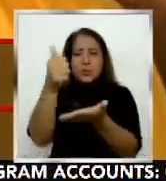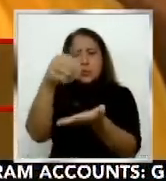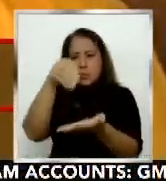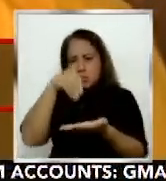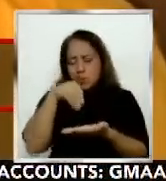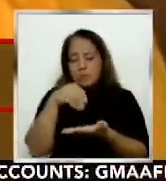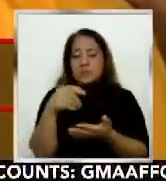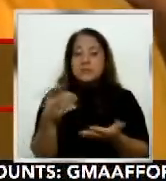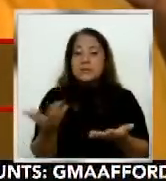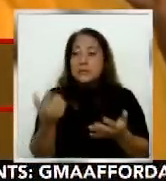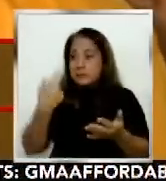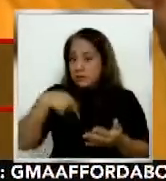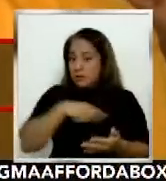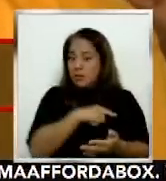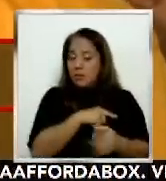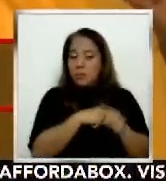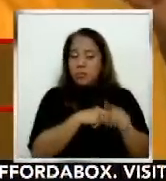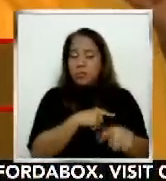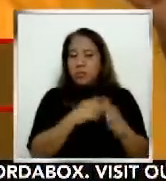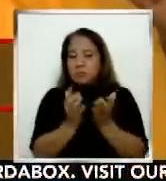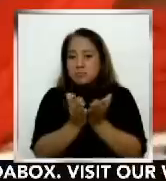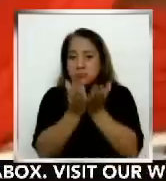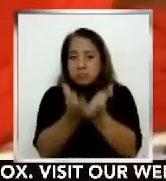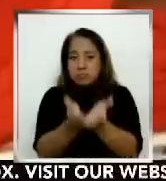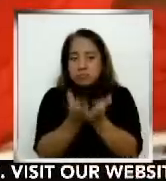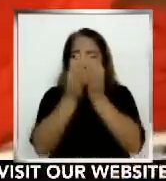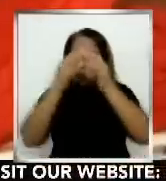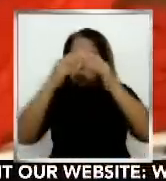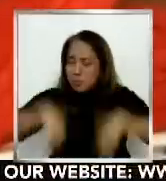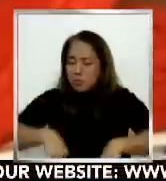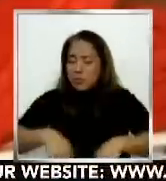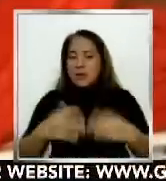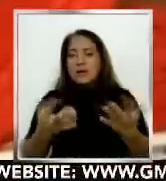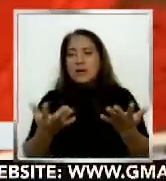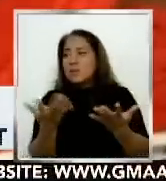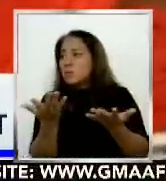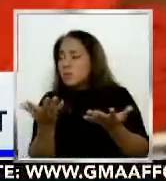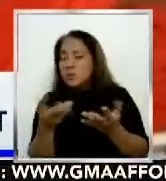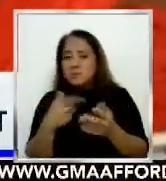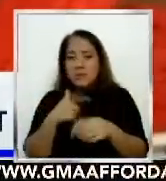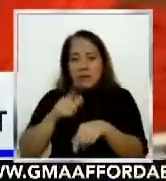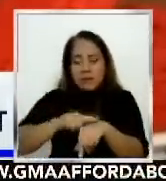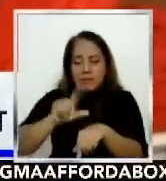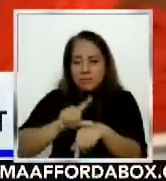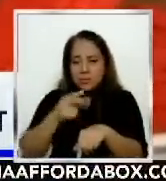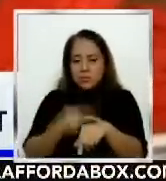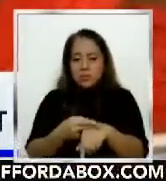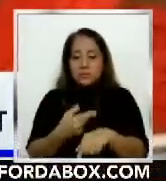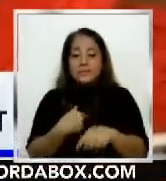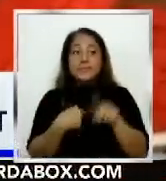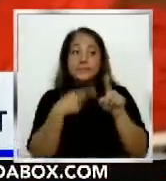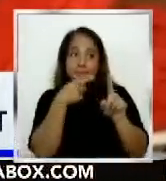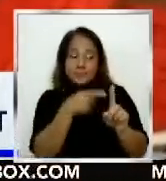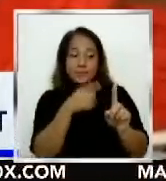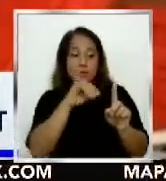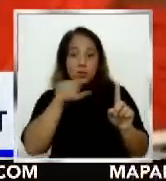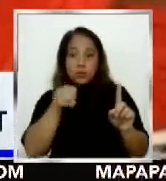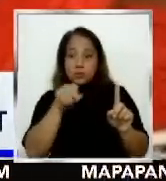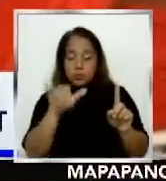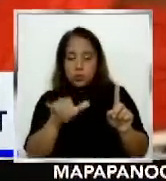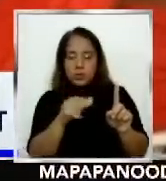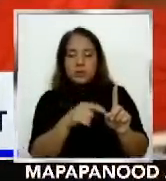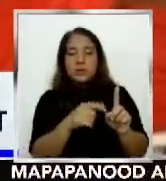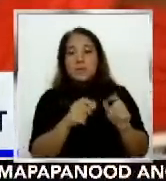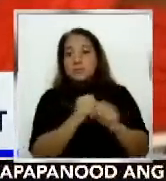ang pambot nga naguba nga wa na kapaningwaan. Si Joy Macarayo nakaligtas sa baha, karga ang kanyang 8